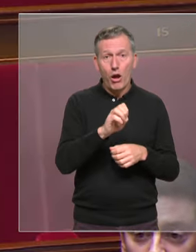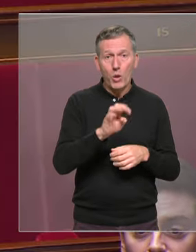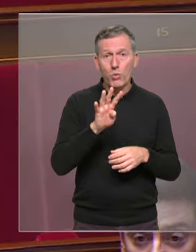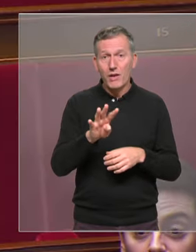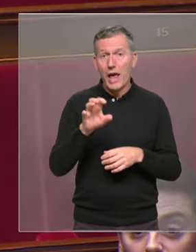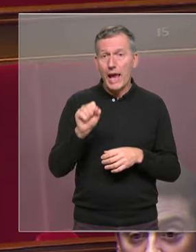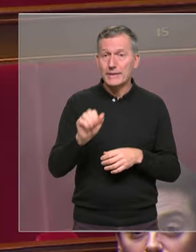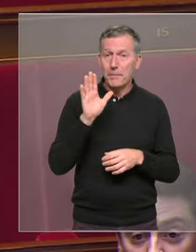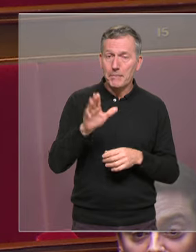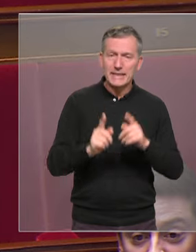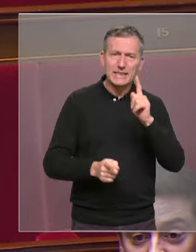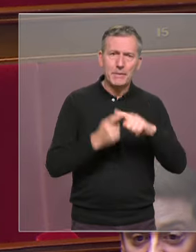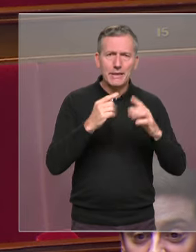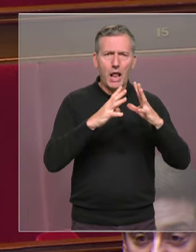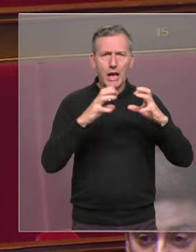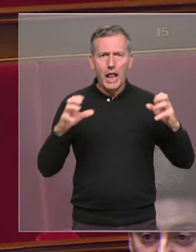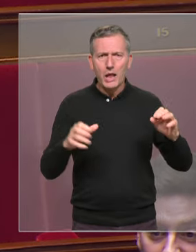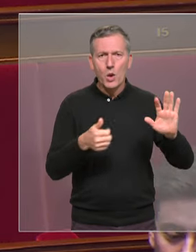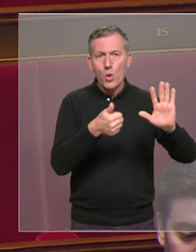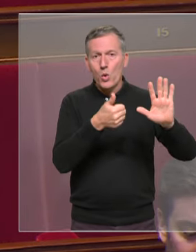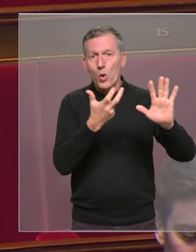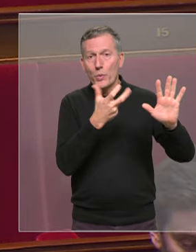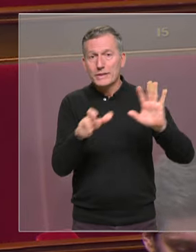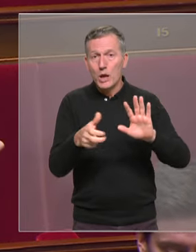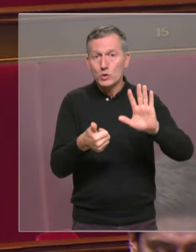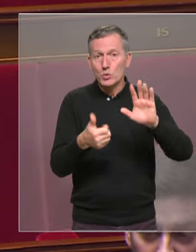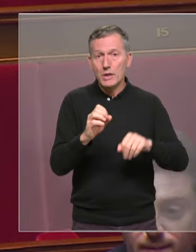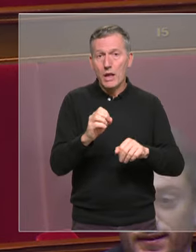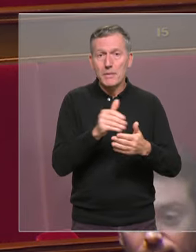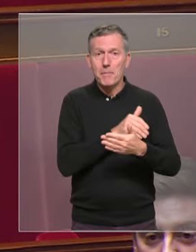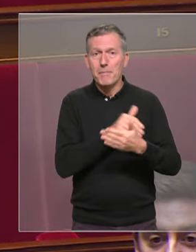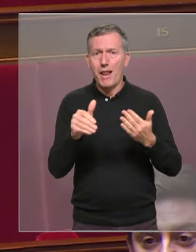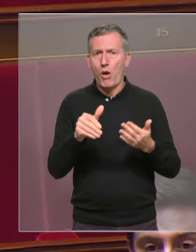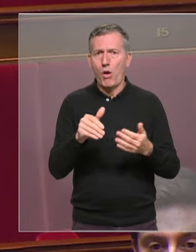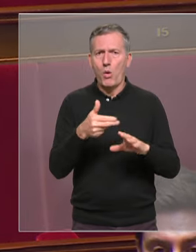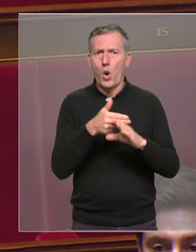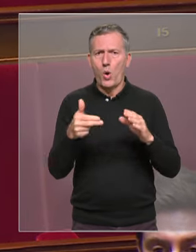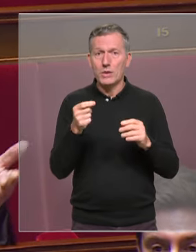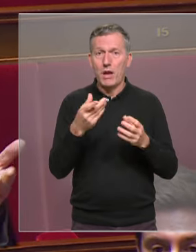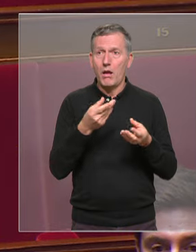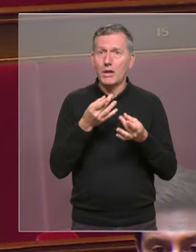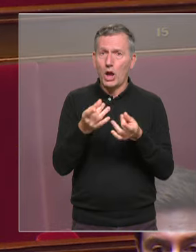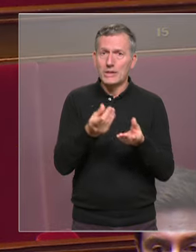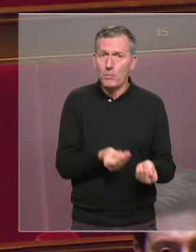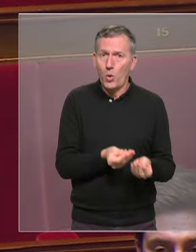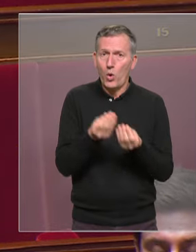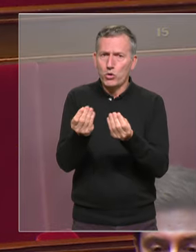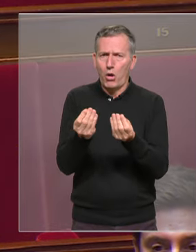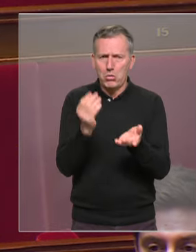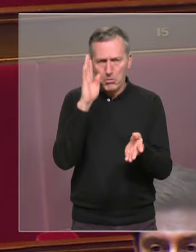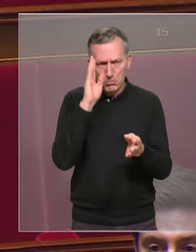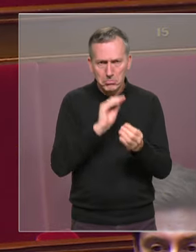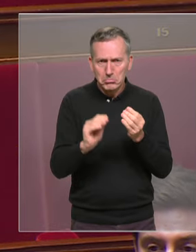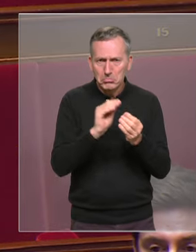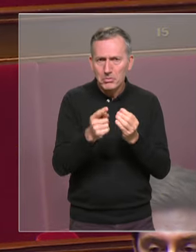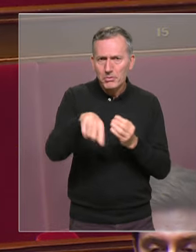dans le service de cloud pour 860 millions d'euros et c'est cette mission sensible qui va lui revenir. Alors, monsieur le ministre, je m'interroge. Cela